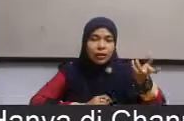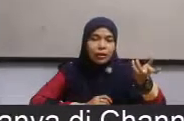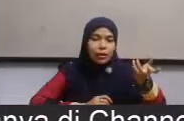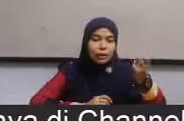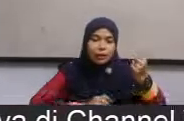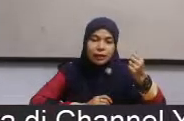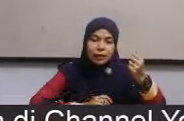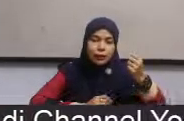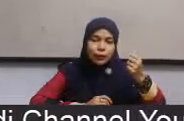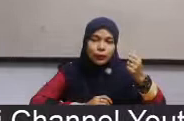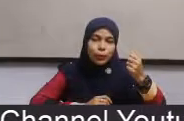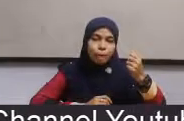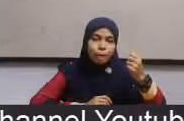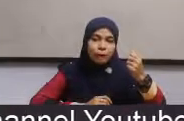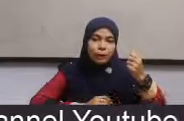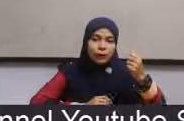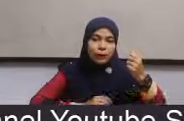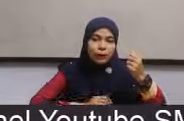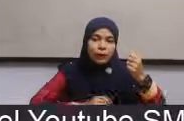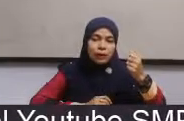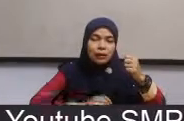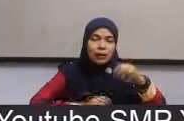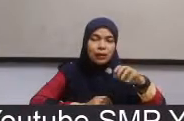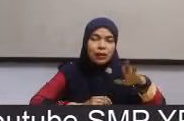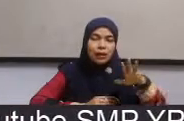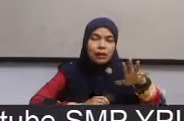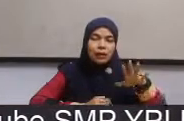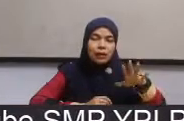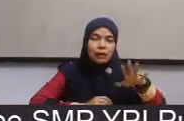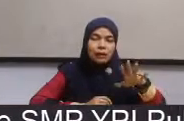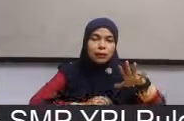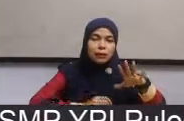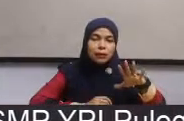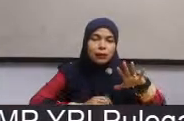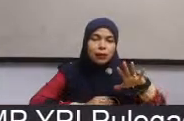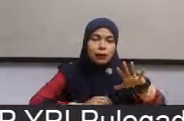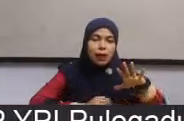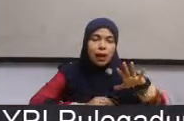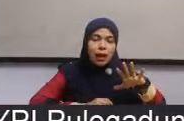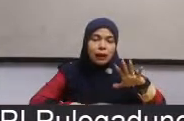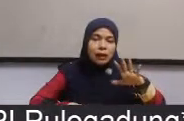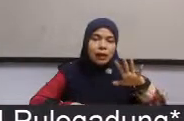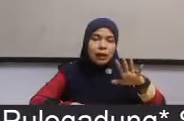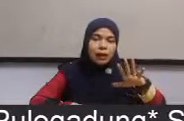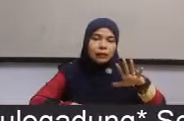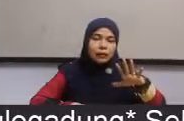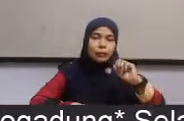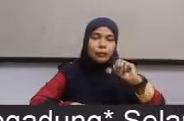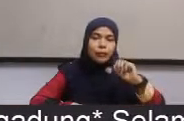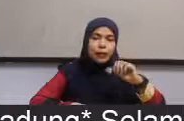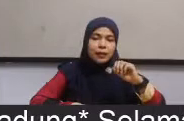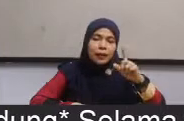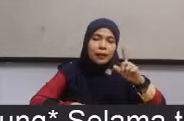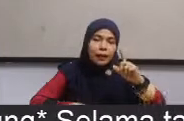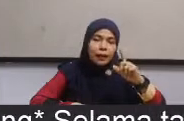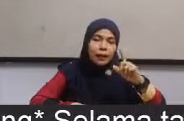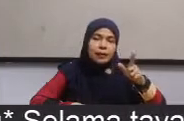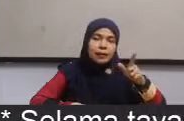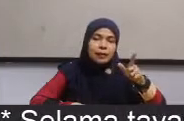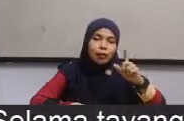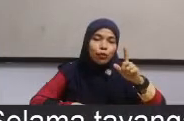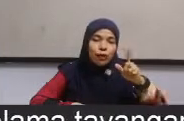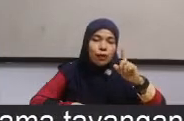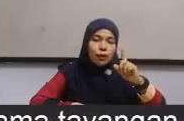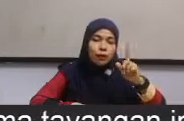semuanya jadi harus kita saling juga ok nah ini adalah contoh yang paling